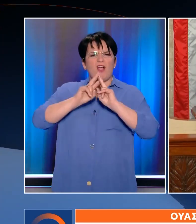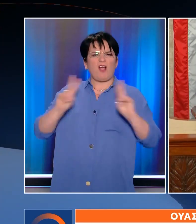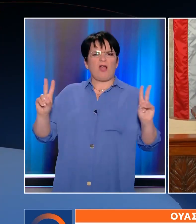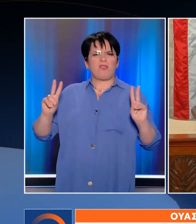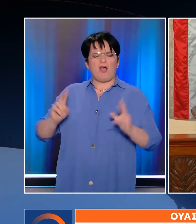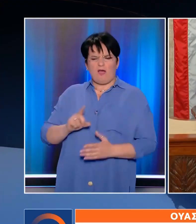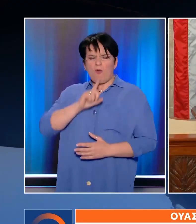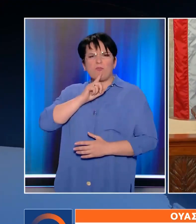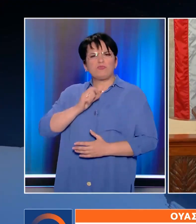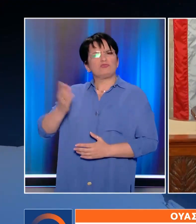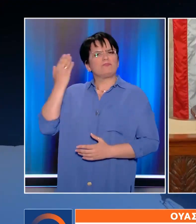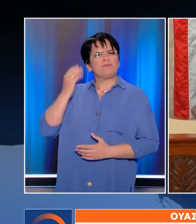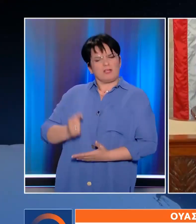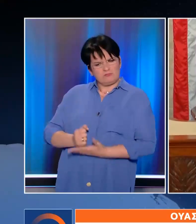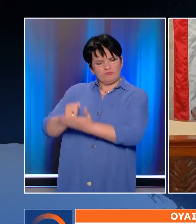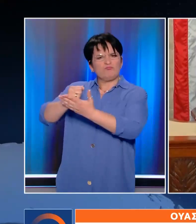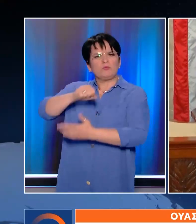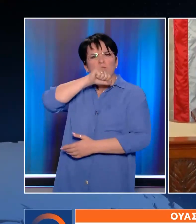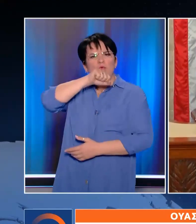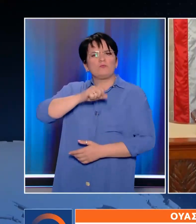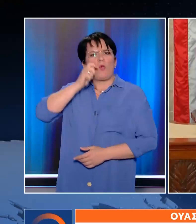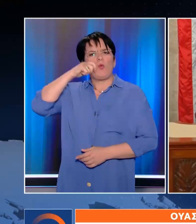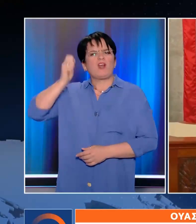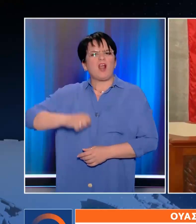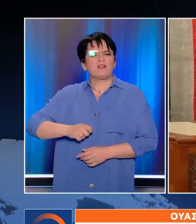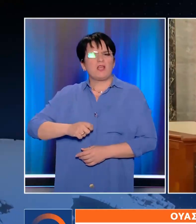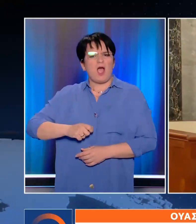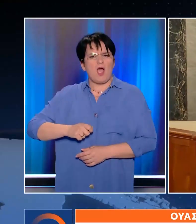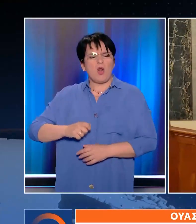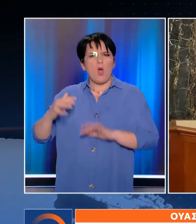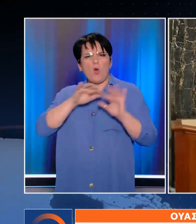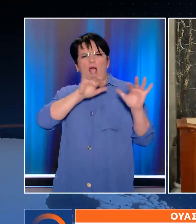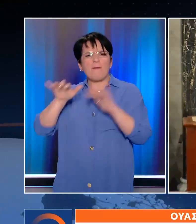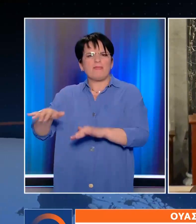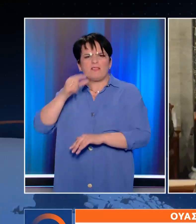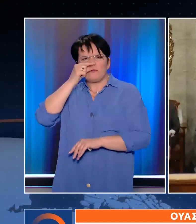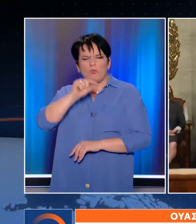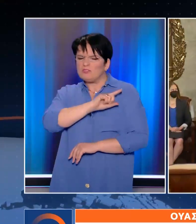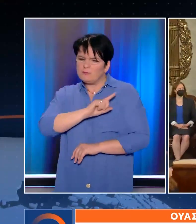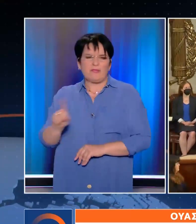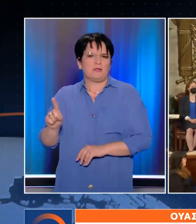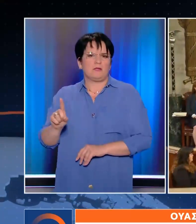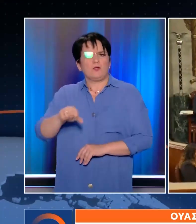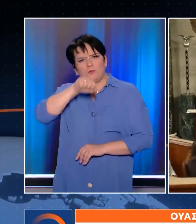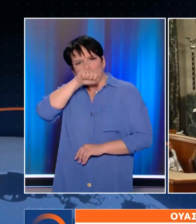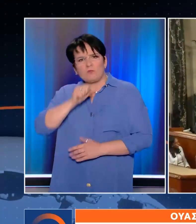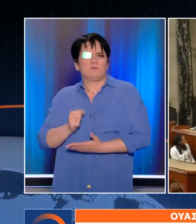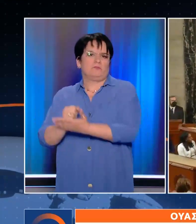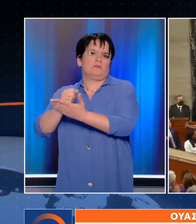όπως κάναμε και εμείς σήμερα. Είμαστε στο πλευρό της Ουκρανίας κατά της επίθεσης του Πούτιν.